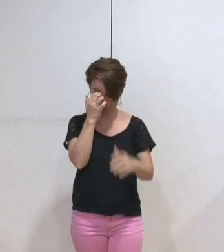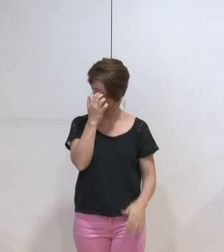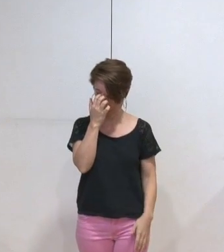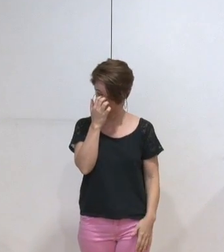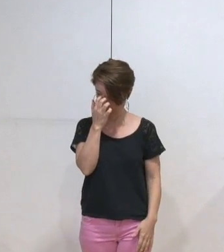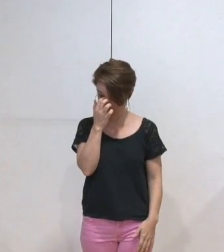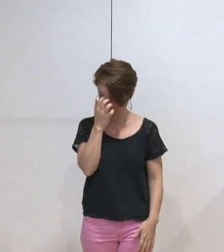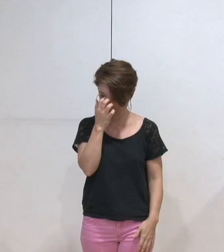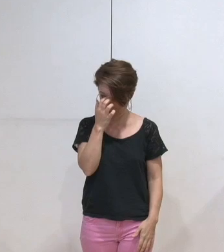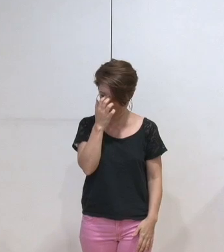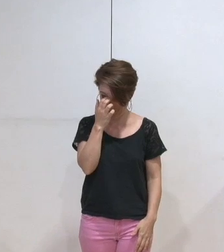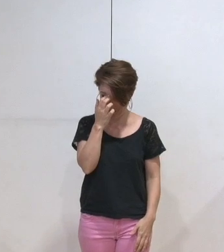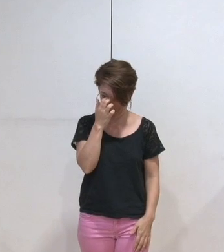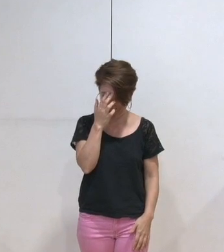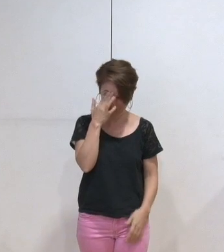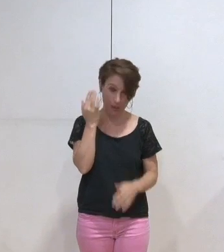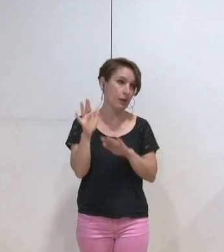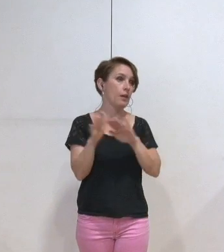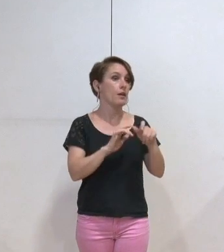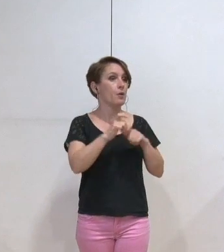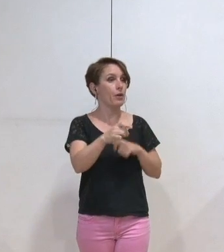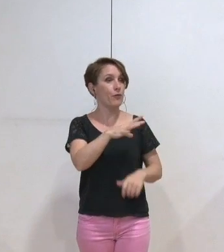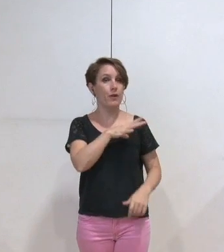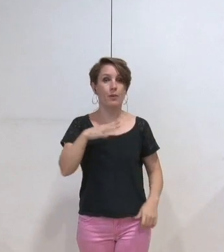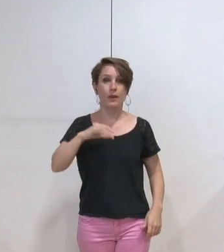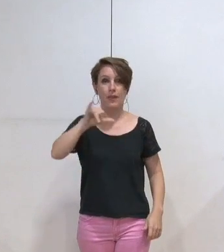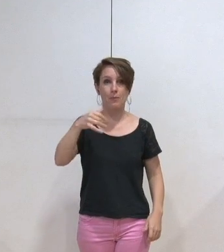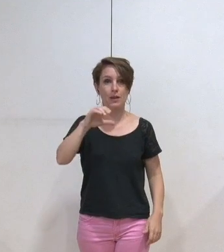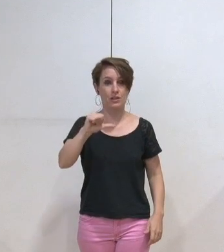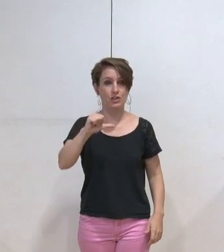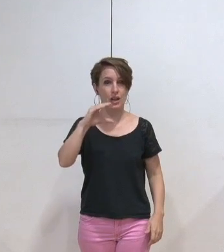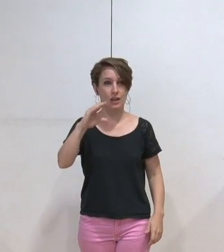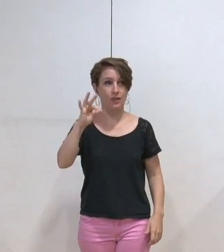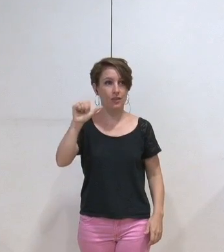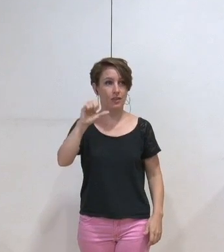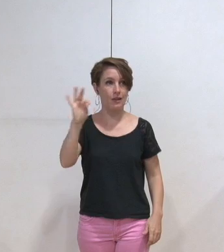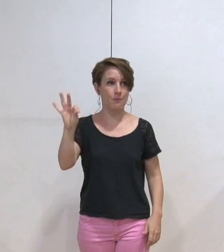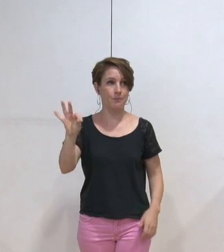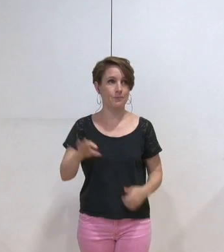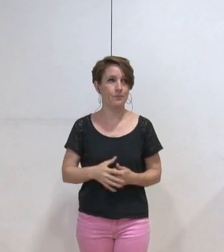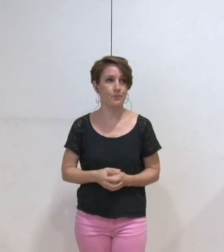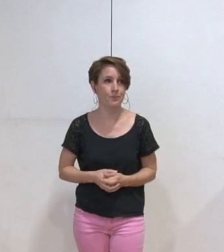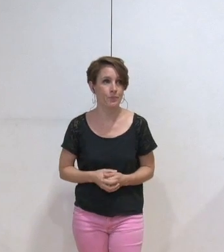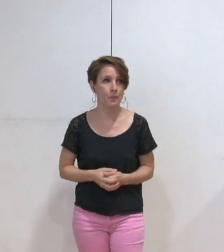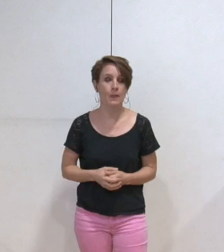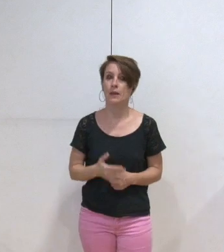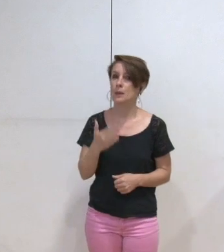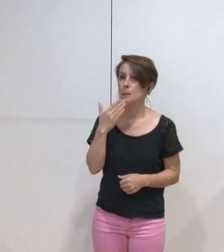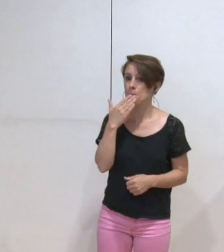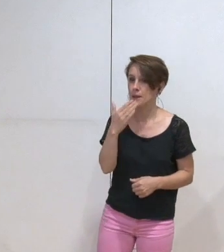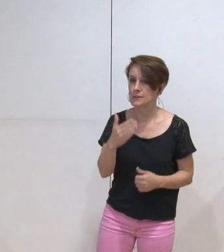merci Madame Jaca enchaîner avec le même micro merci peut-être pour